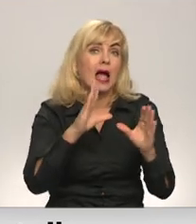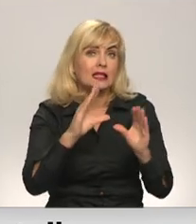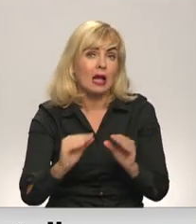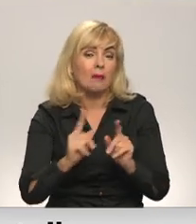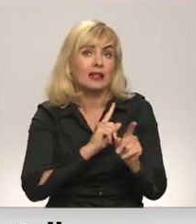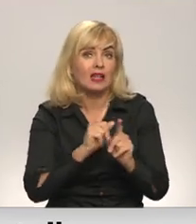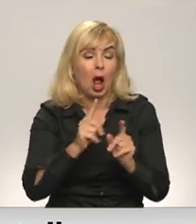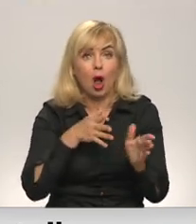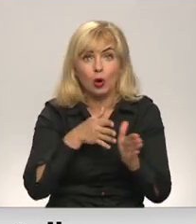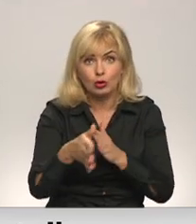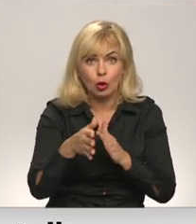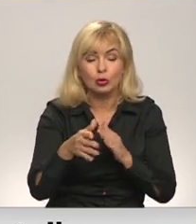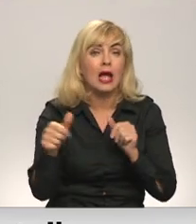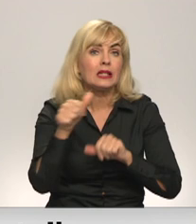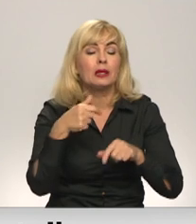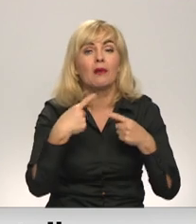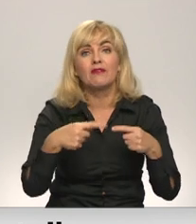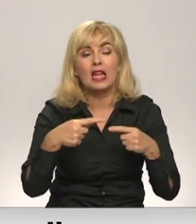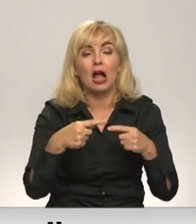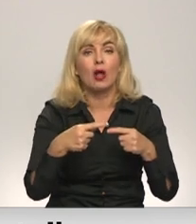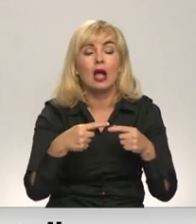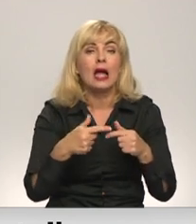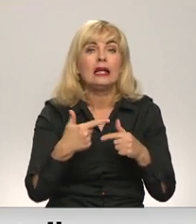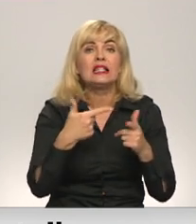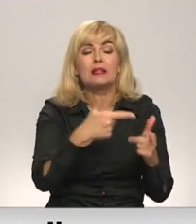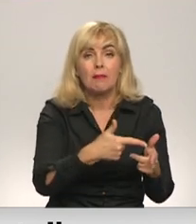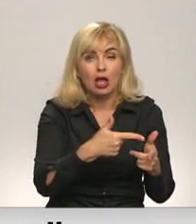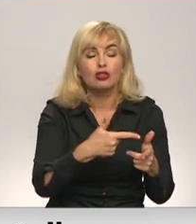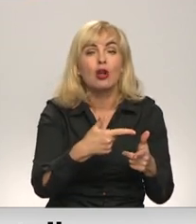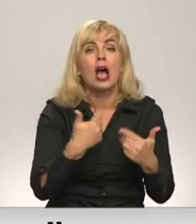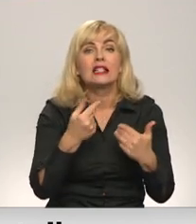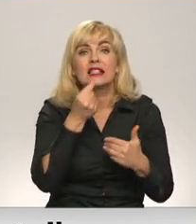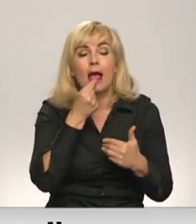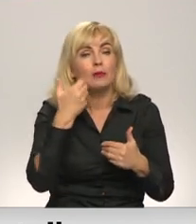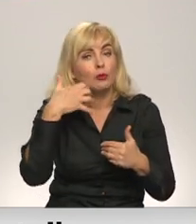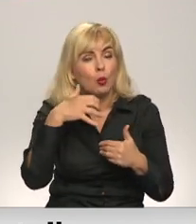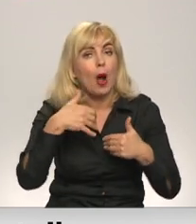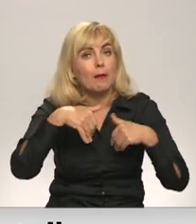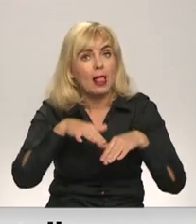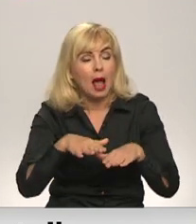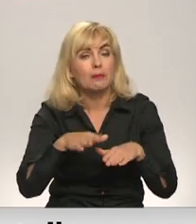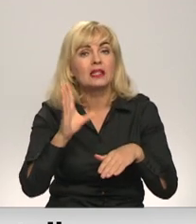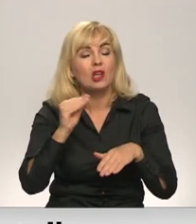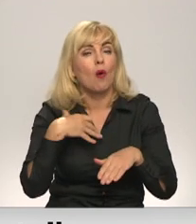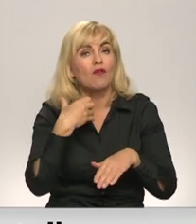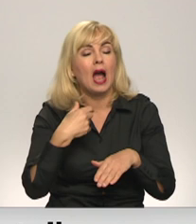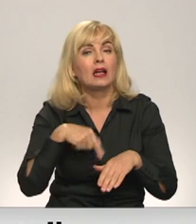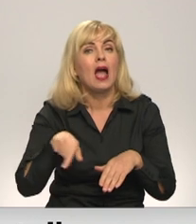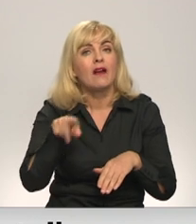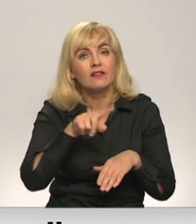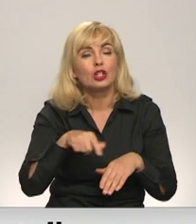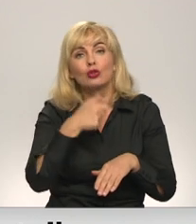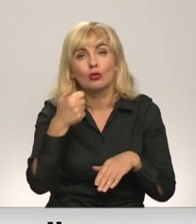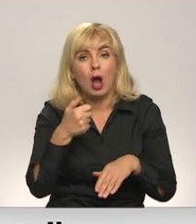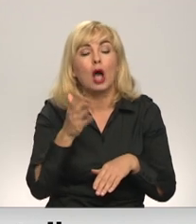plūsmu un CO2 arī šajā gada laikā, septembrī Jūrmalas doma lēma, ka turpmāk caurlaide būs nepieciešama visu gadu un par to būs